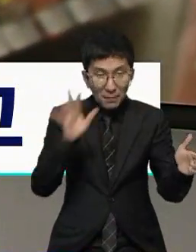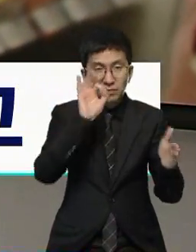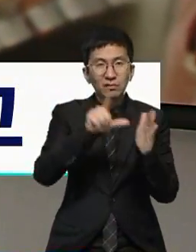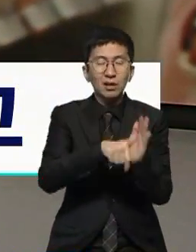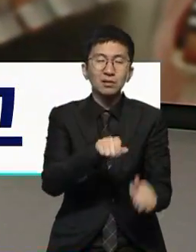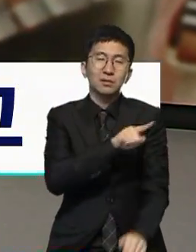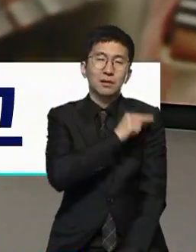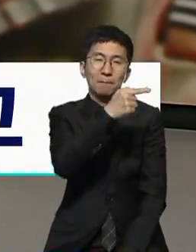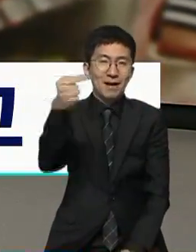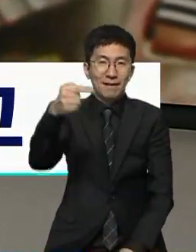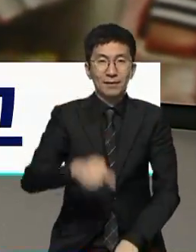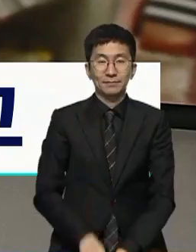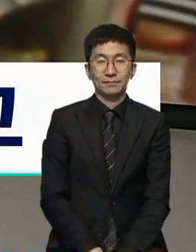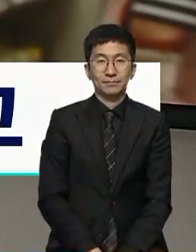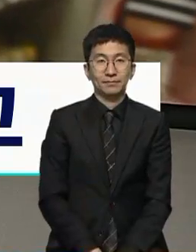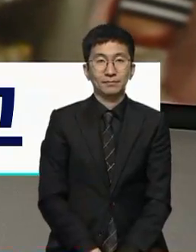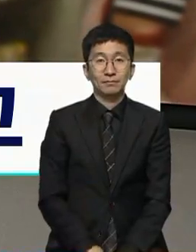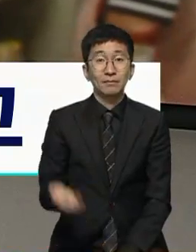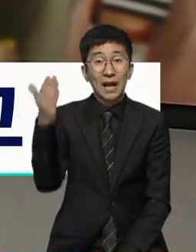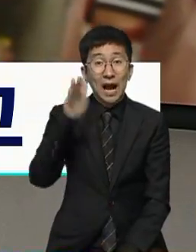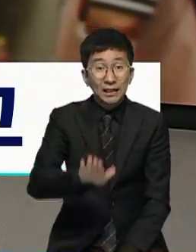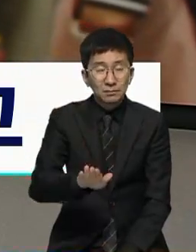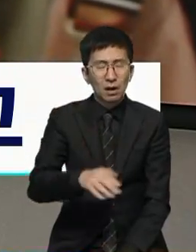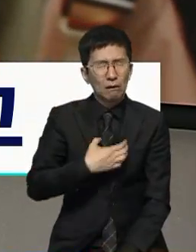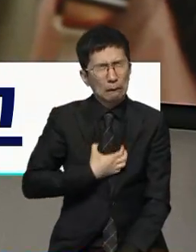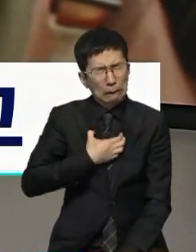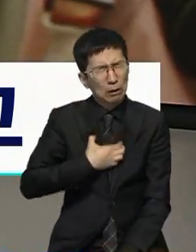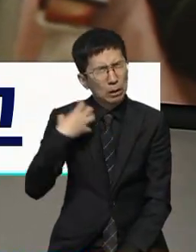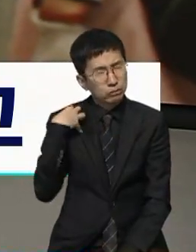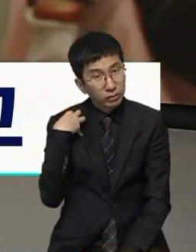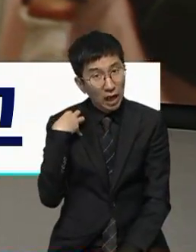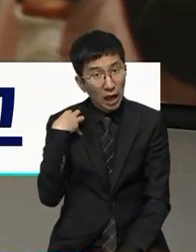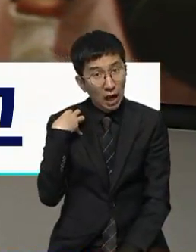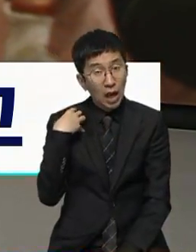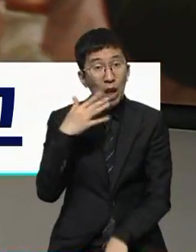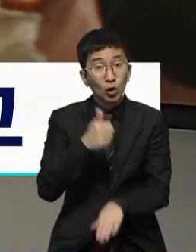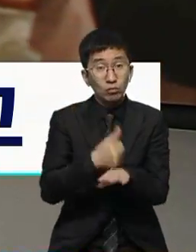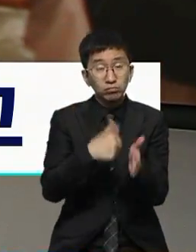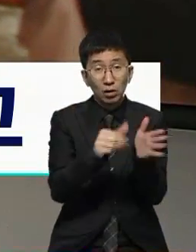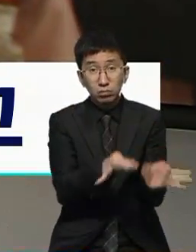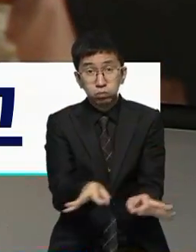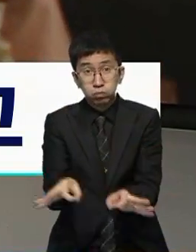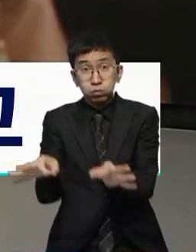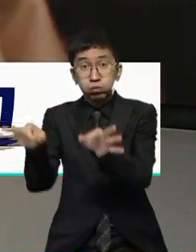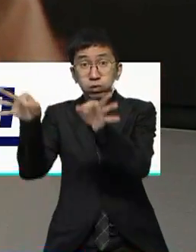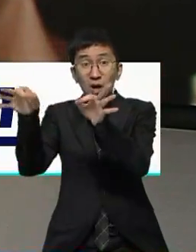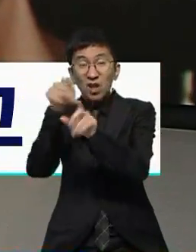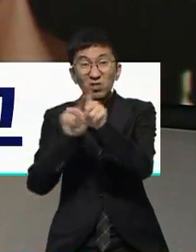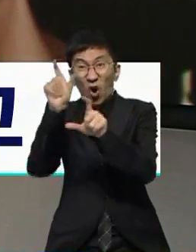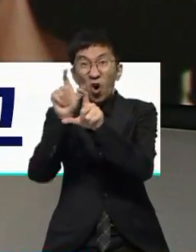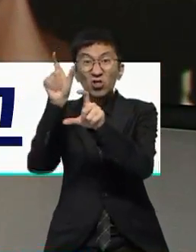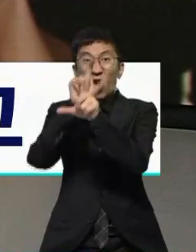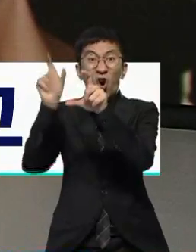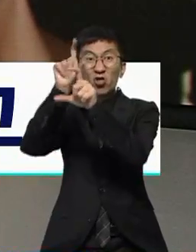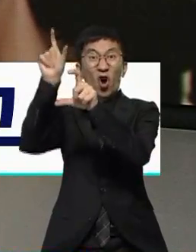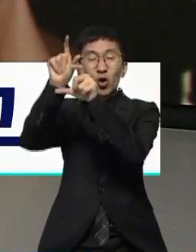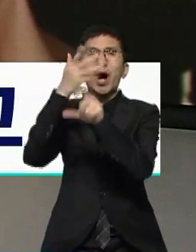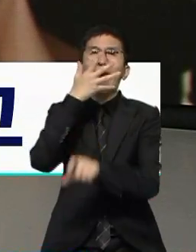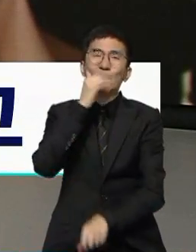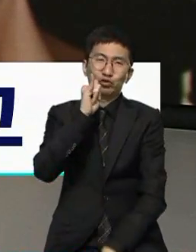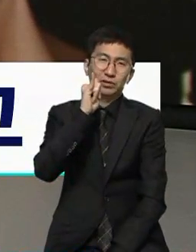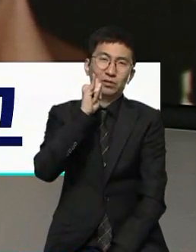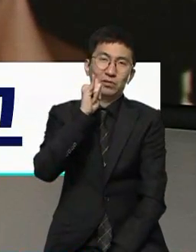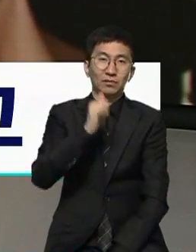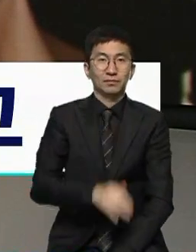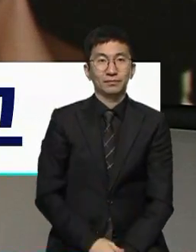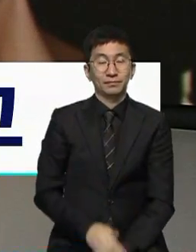걸로 나타났습니다. 문제는 이런 심리가 퍼지면 이미 고공행진하고 있는 물가를 더 빠르고 강하게 끌어올릴 수 있다는